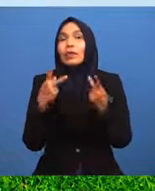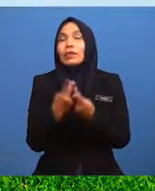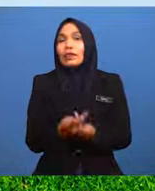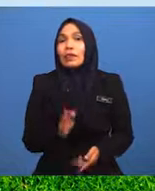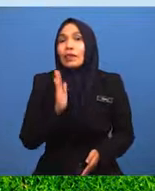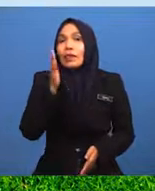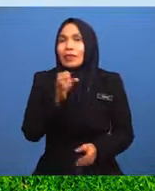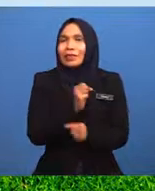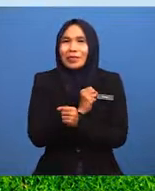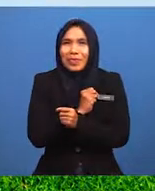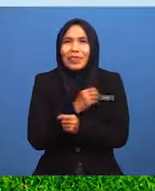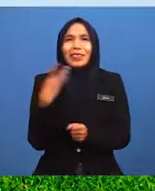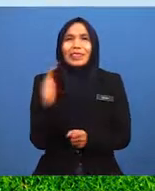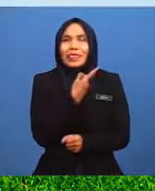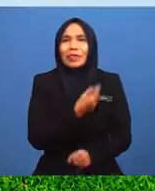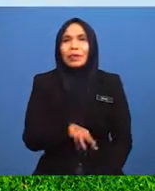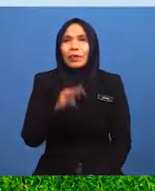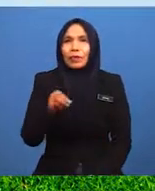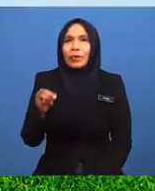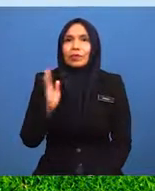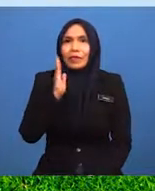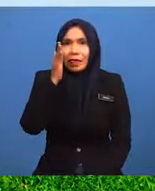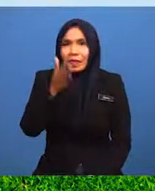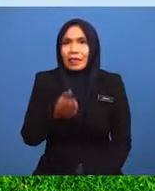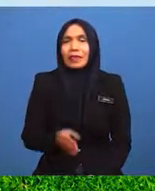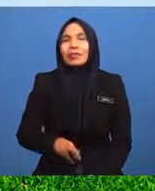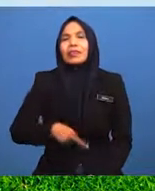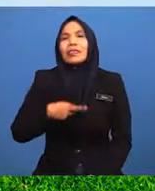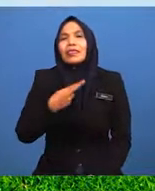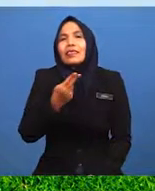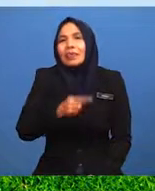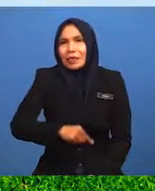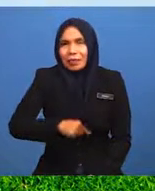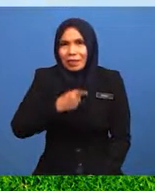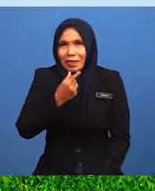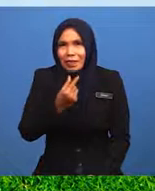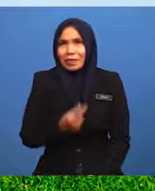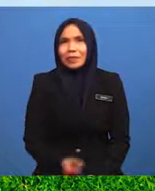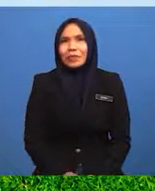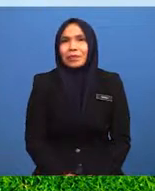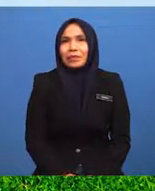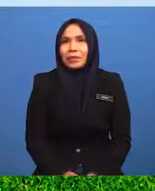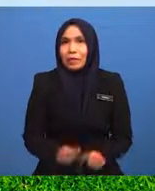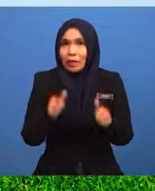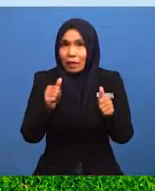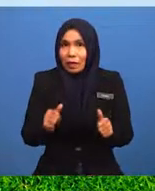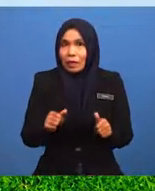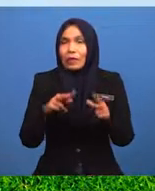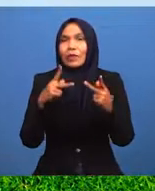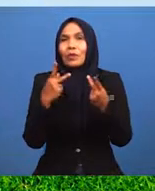Murid-murid juga akan berasa gembira sekiranya ahli keluarga memuji